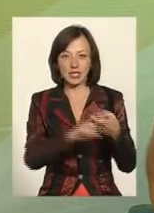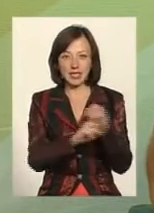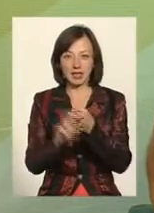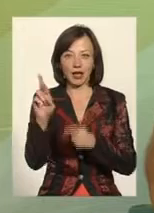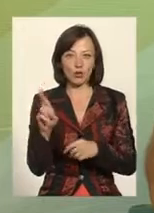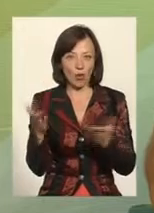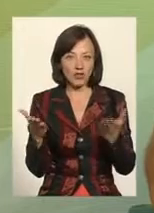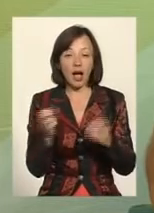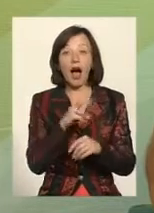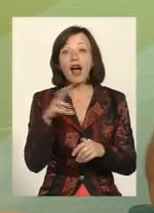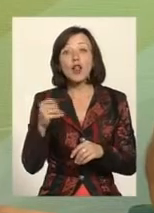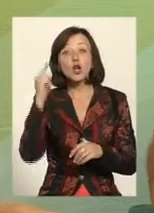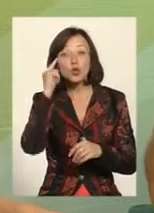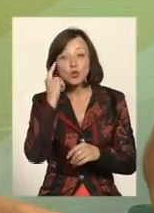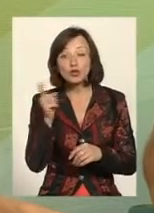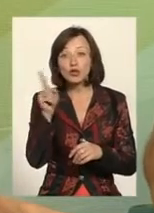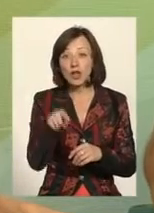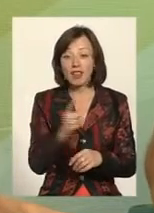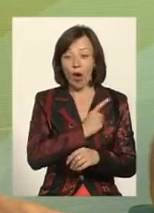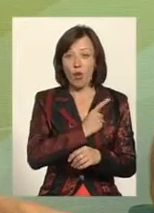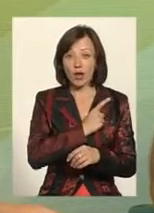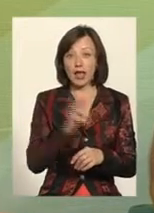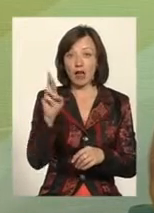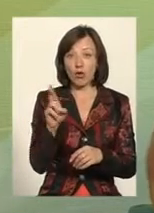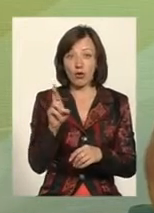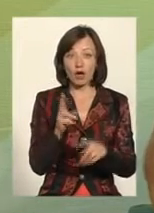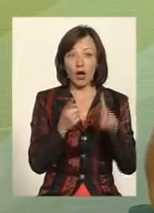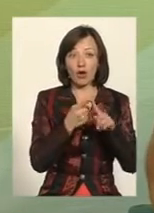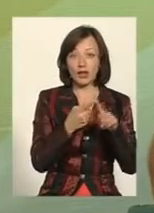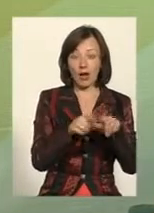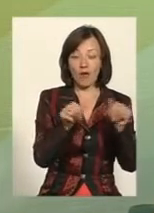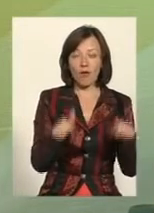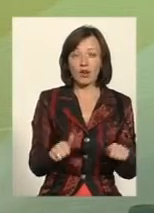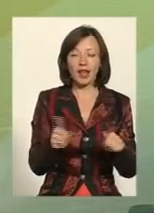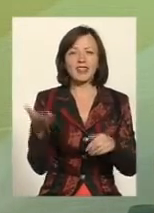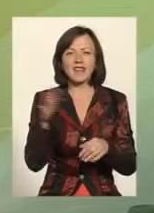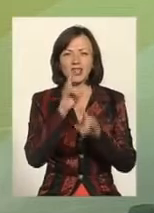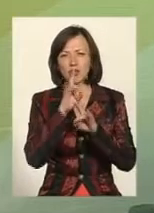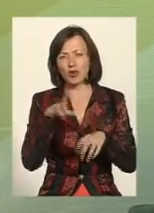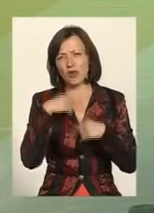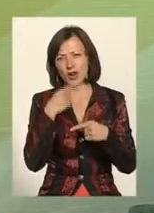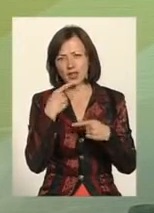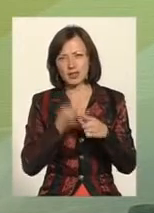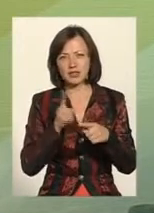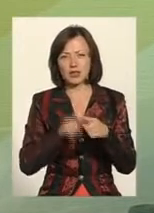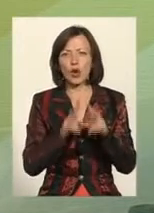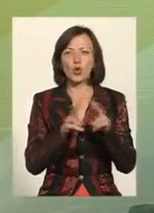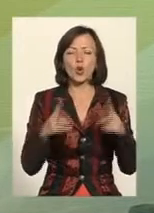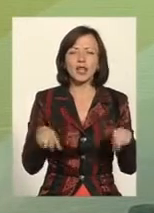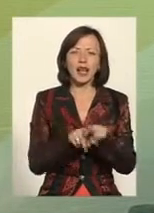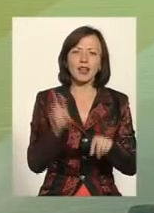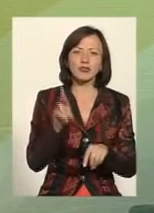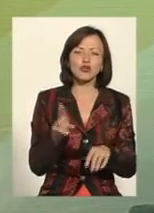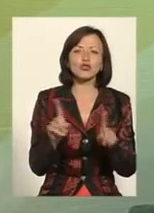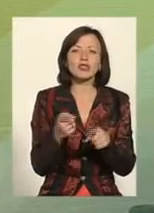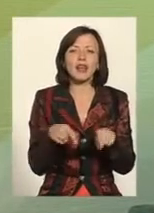з Януковичем? Але додуматись до того, що на охоронника Януковича одне було друге, давайте не будемо говорити. Хто такий Янукович,